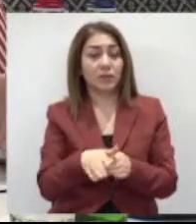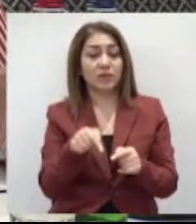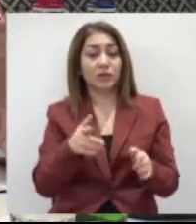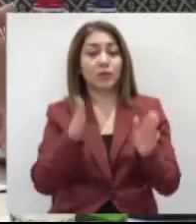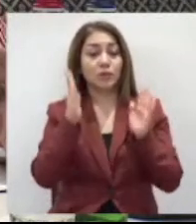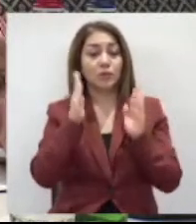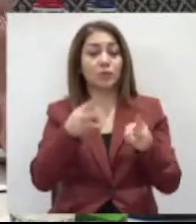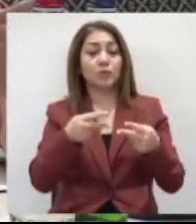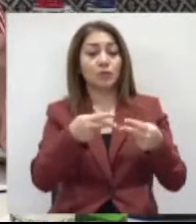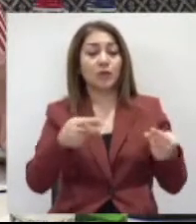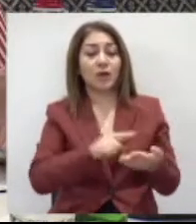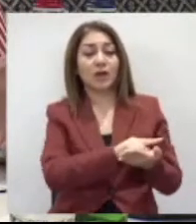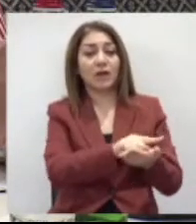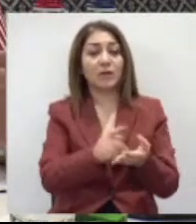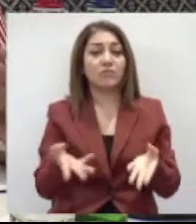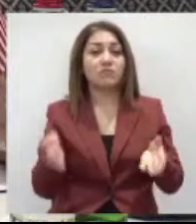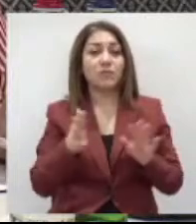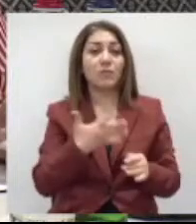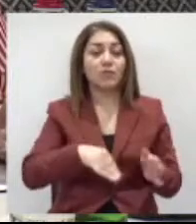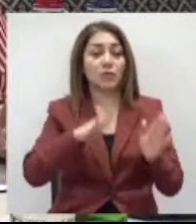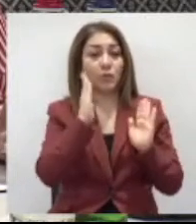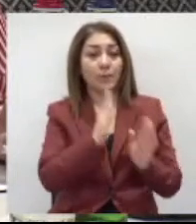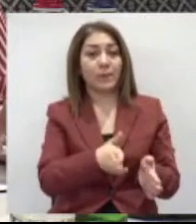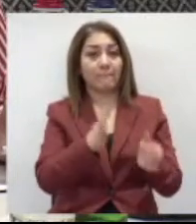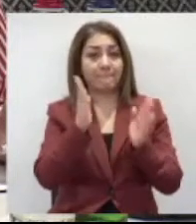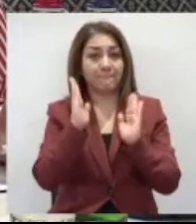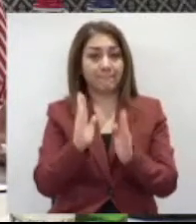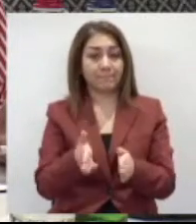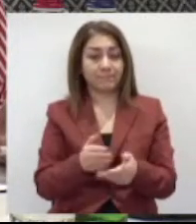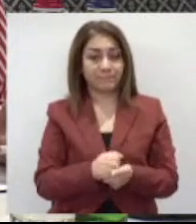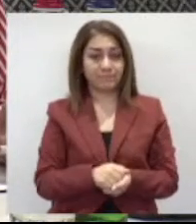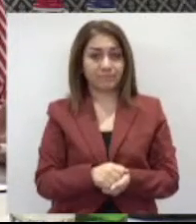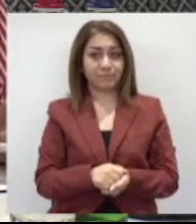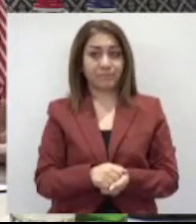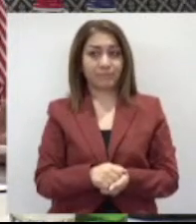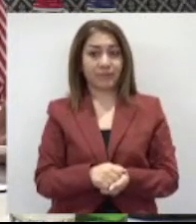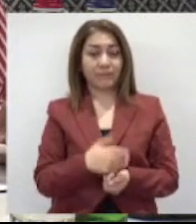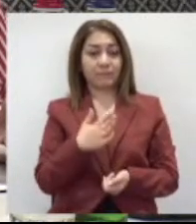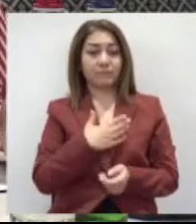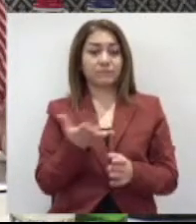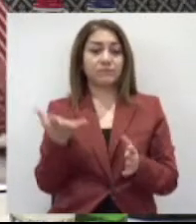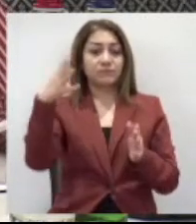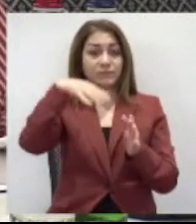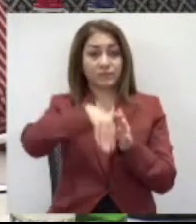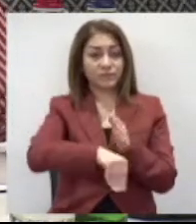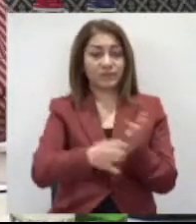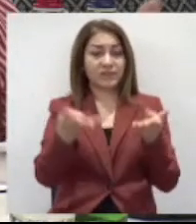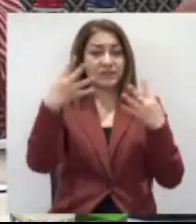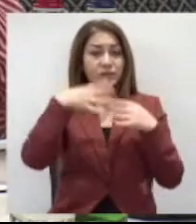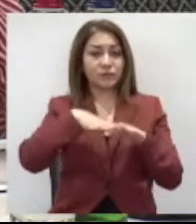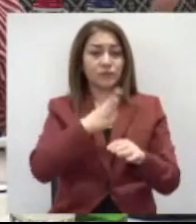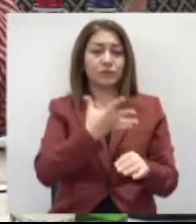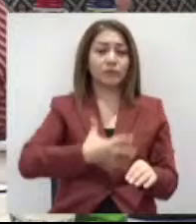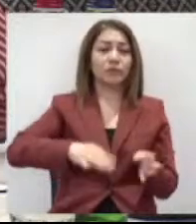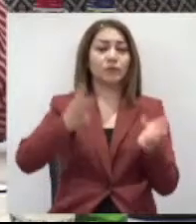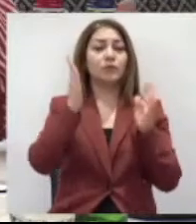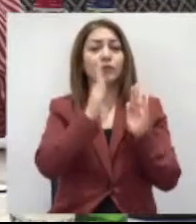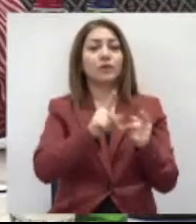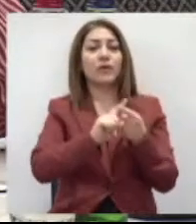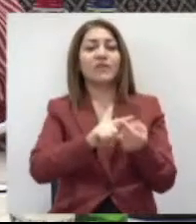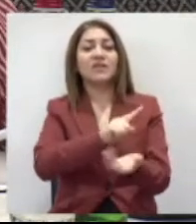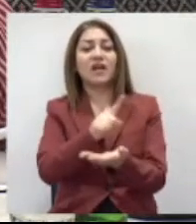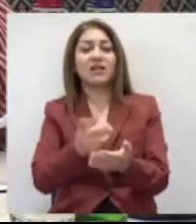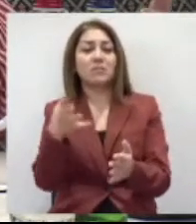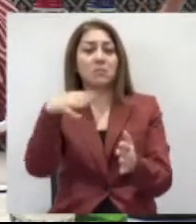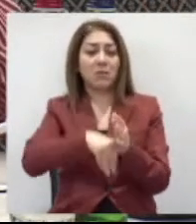է քննարկվելու մնացյալ այլ ուղղությունների հետ, որովհետև ինքը ըստ էության ներառում է գրեթե բոլոր այլ ուղղություններին